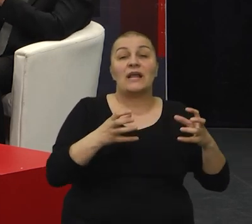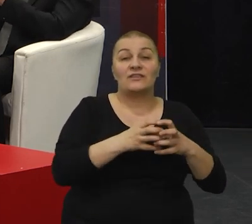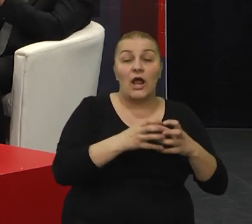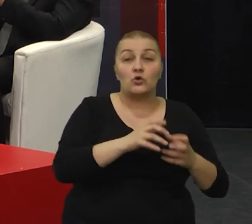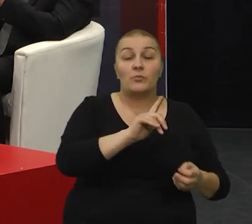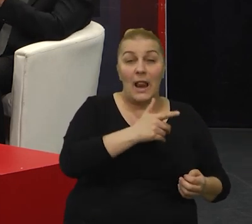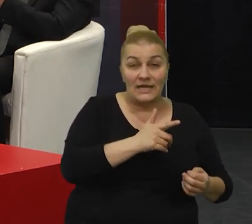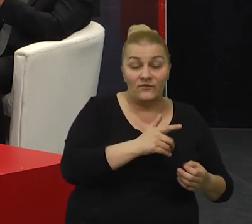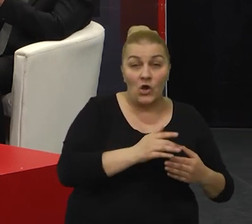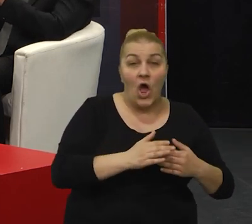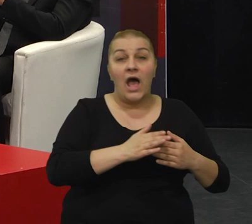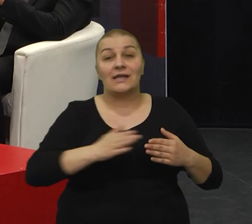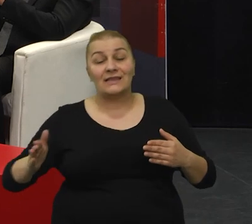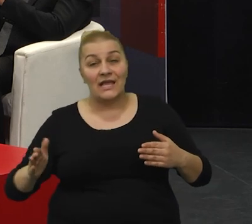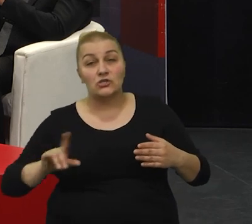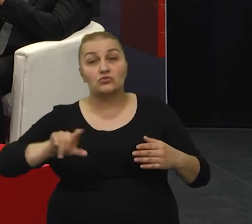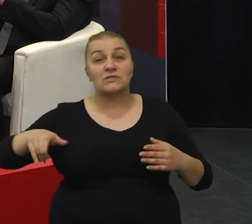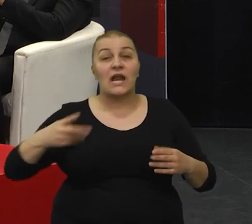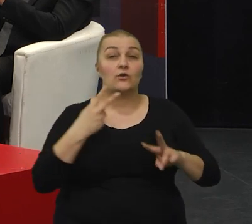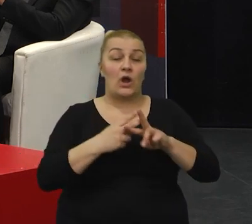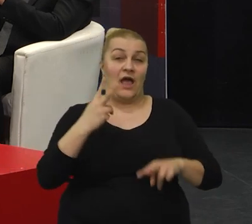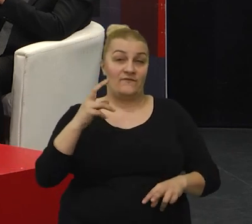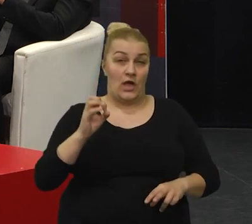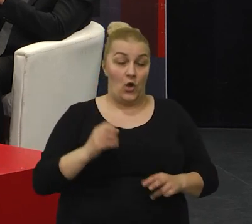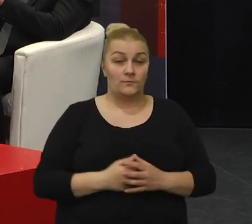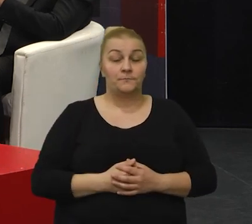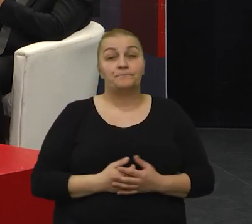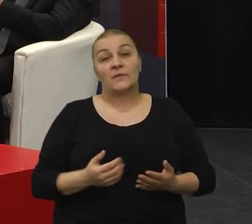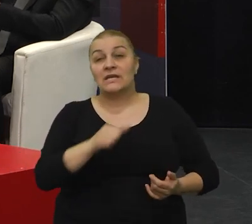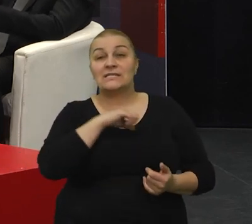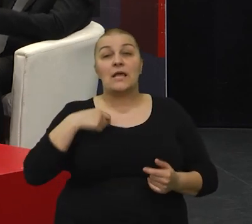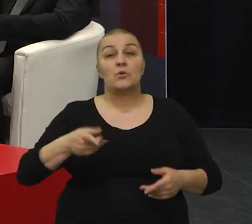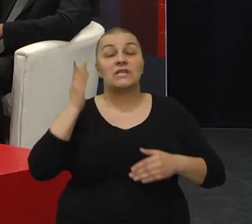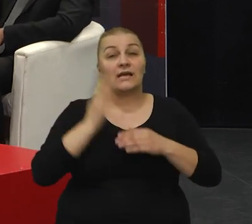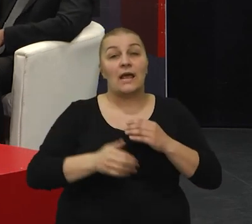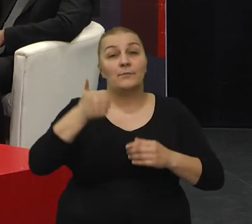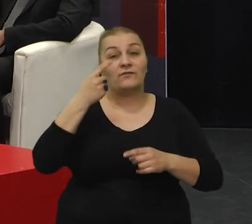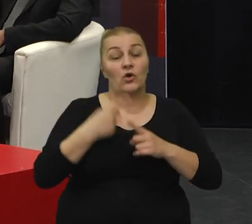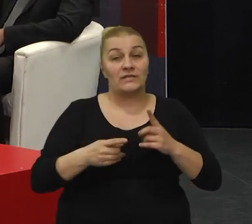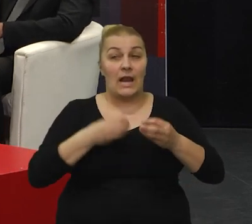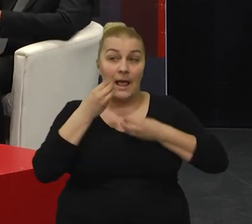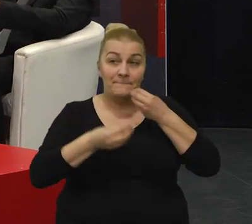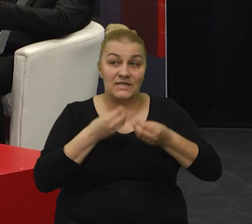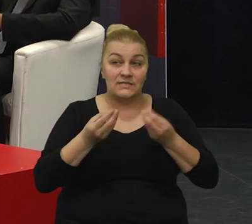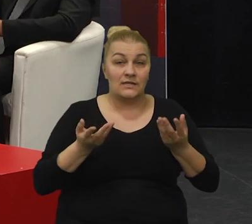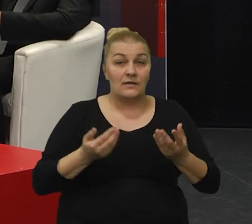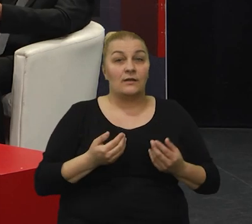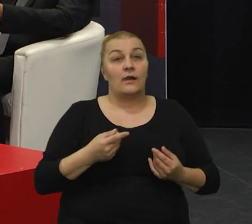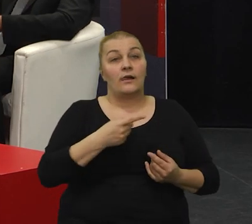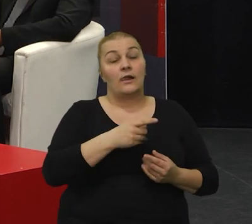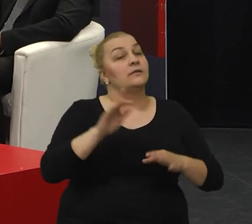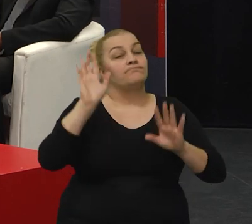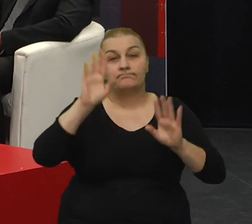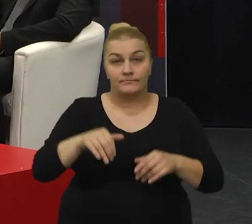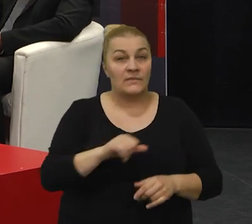opetena grupa Livno, a desnu stranu HVO. Da, evo samo za kraj ovog prvog dijela emisije,